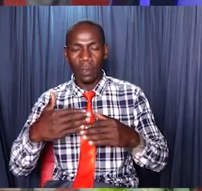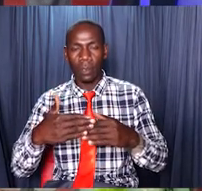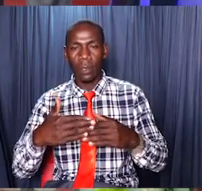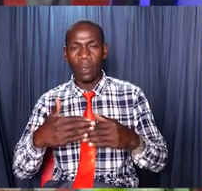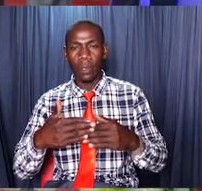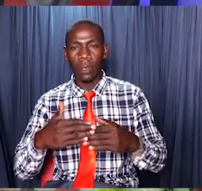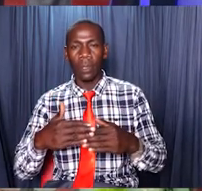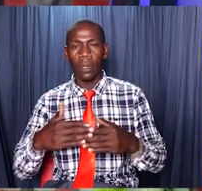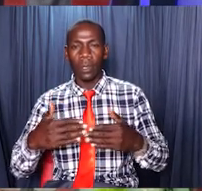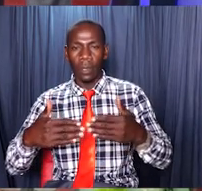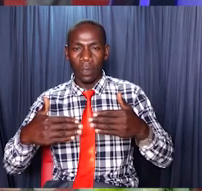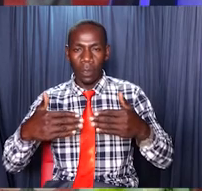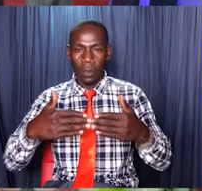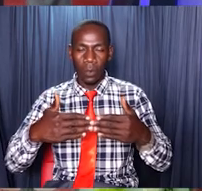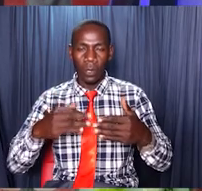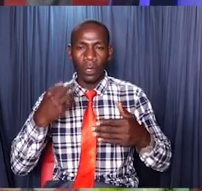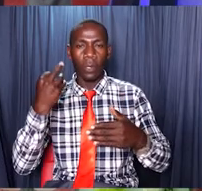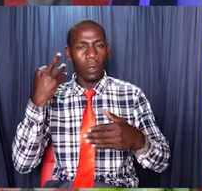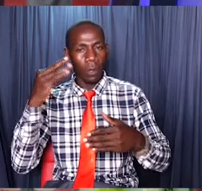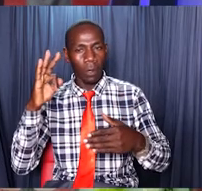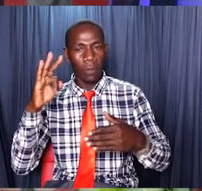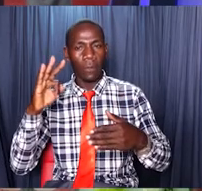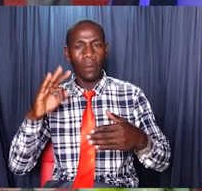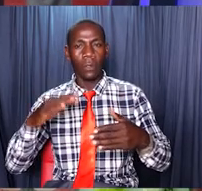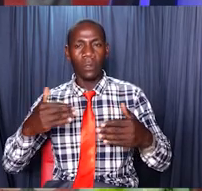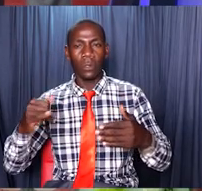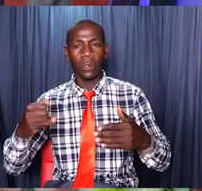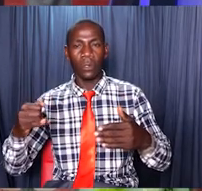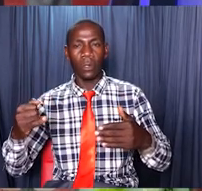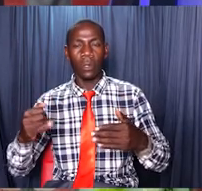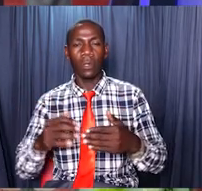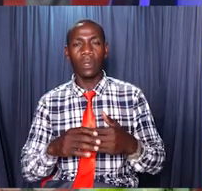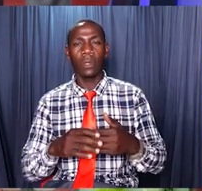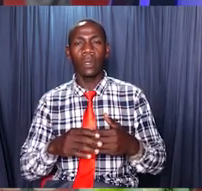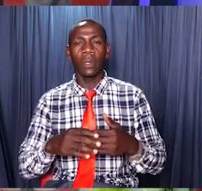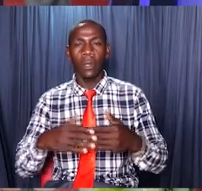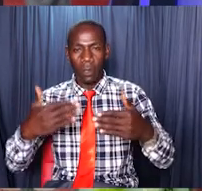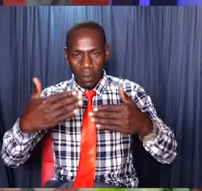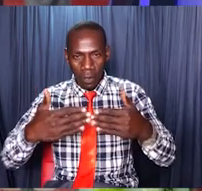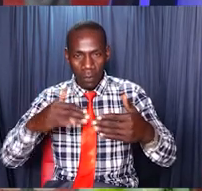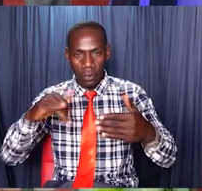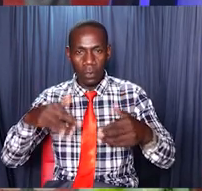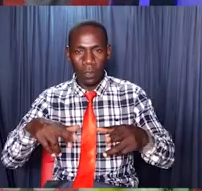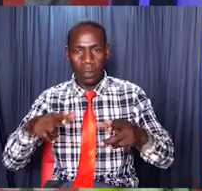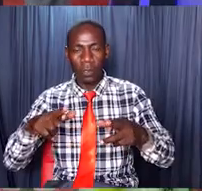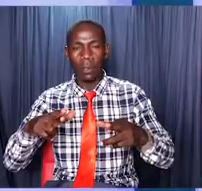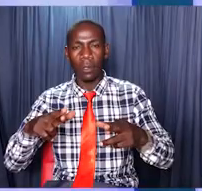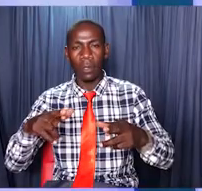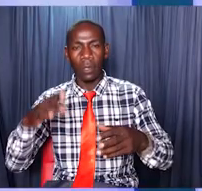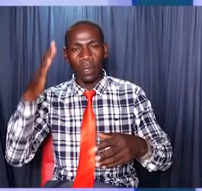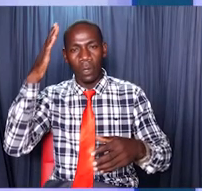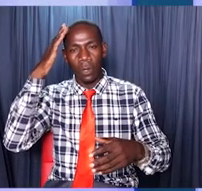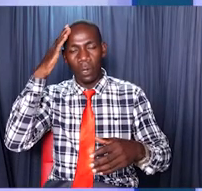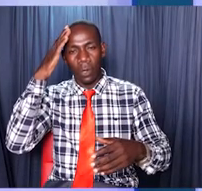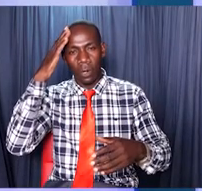watu waimba ukingoni mwa Yorodani. At the shores of Jordan. Hapo kingoni hapo. Right at the bank. Ujue